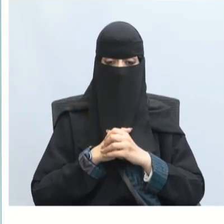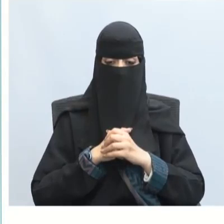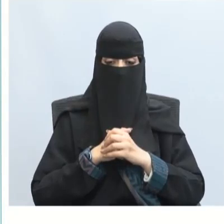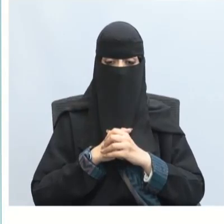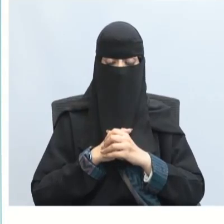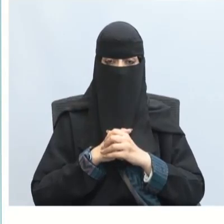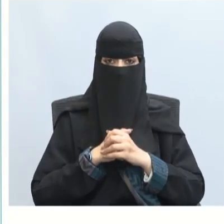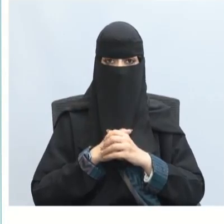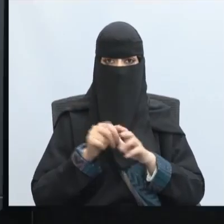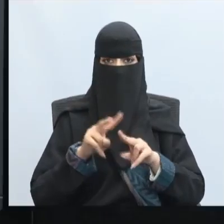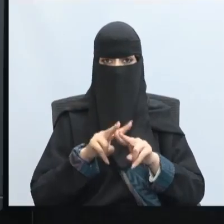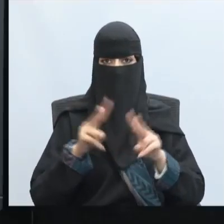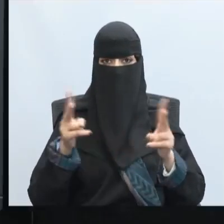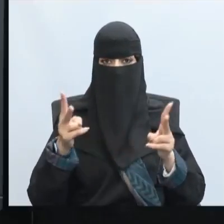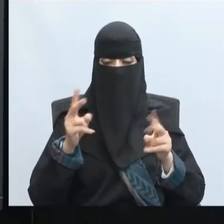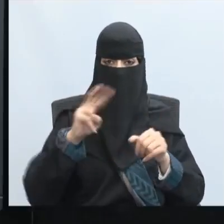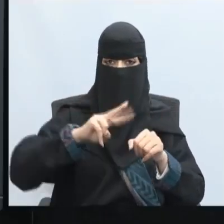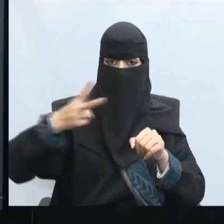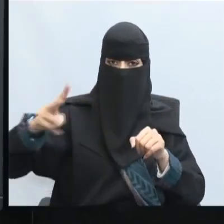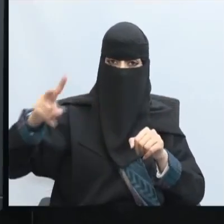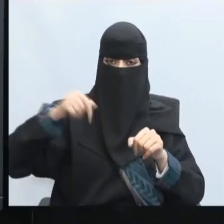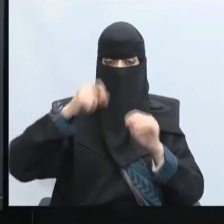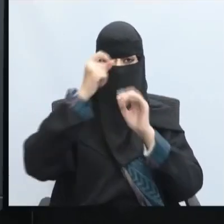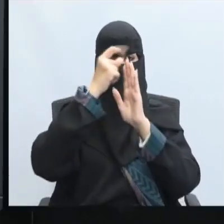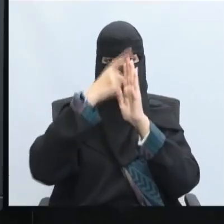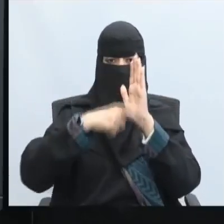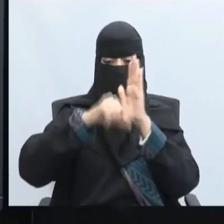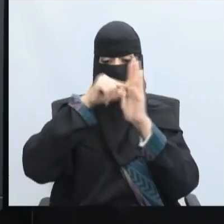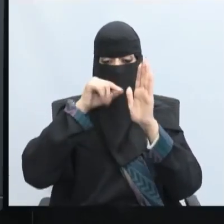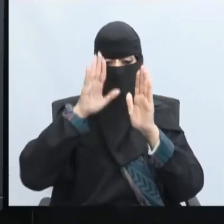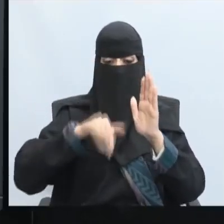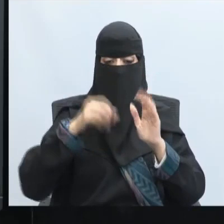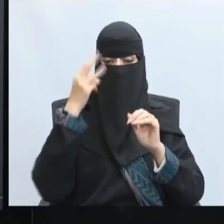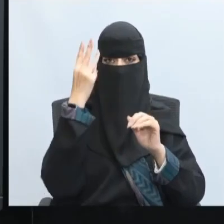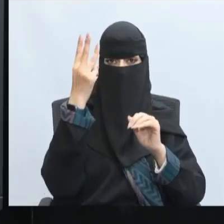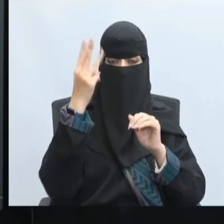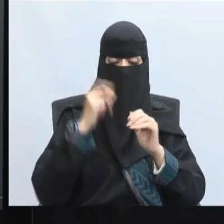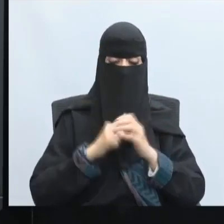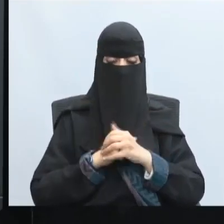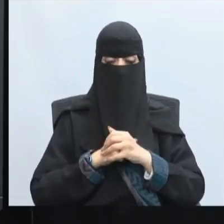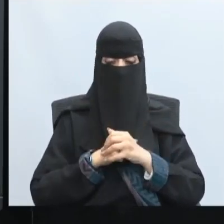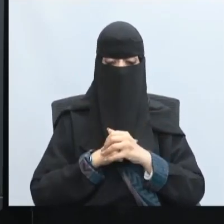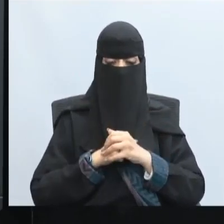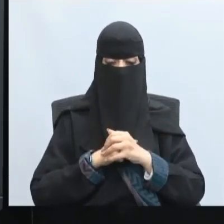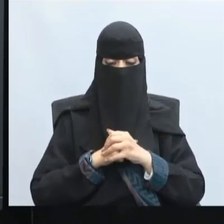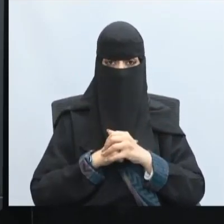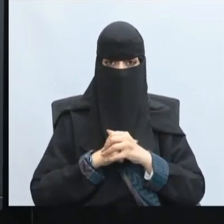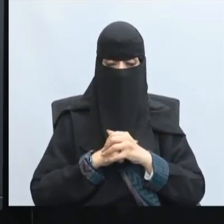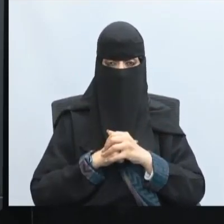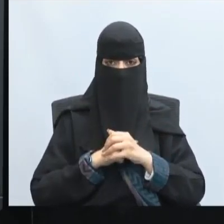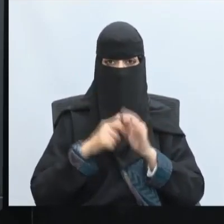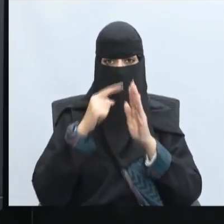الحكوميه ناتي الى انواع اللوائح لدينا ثلاث انواع